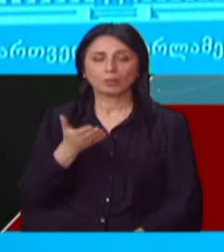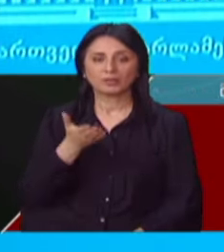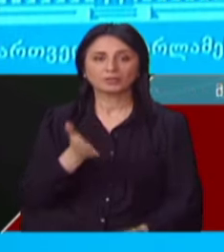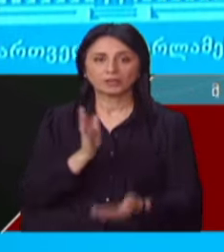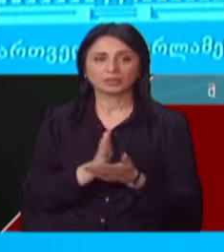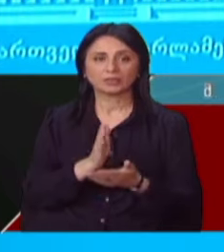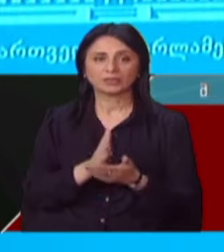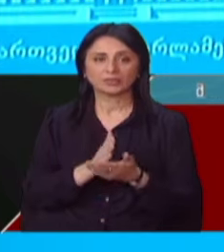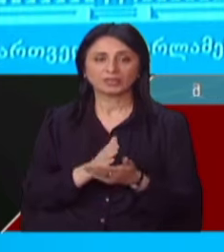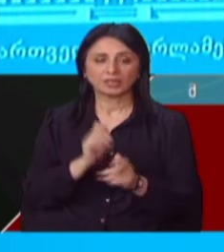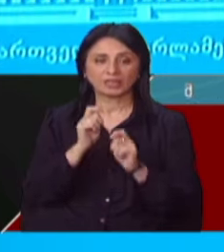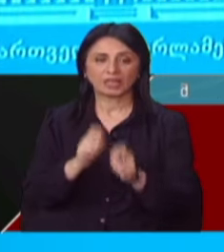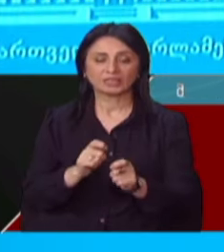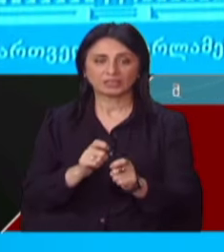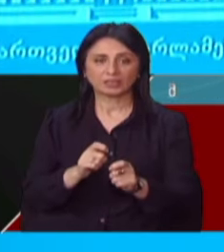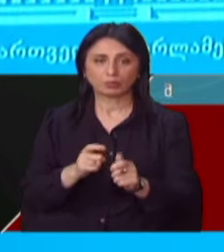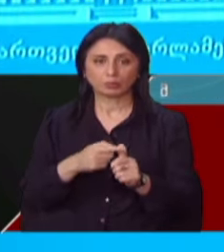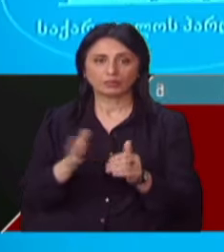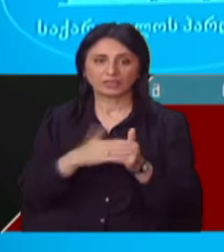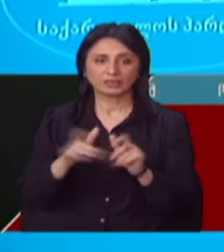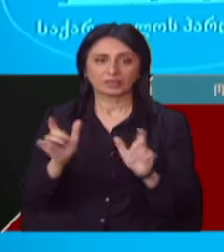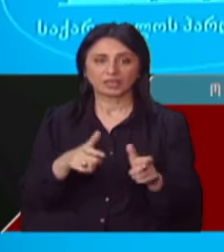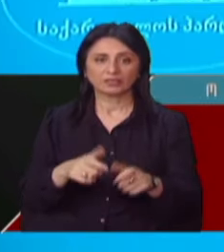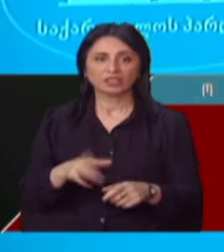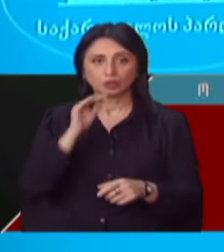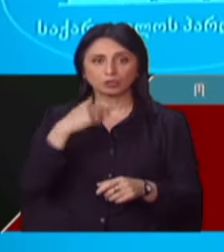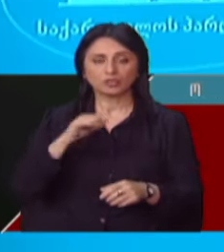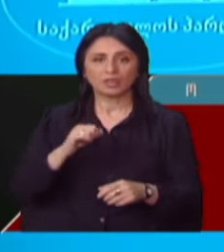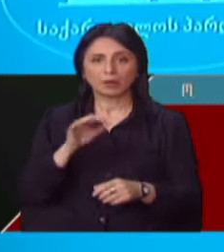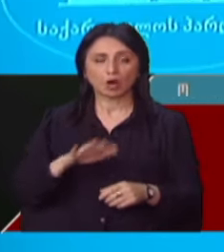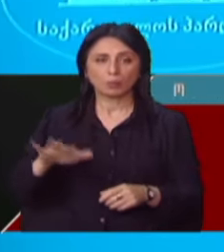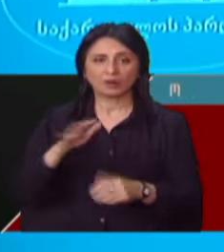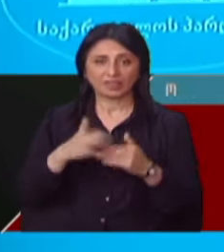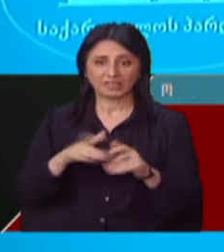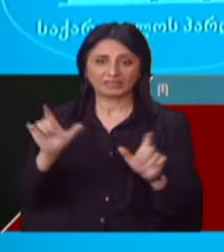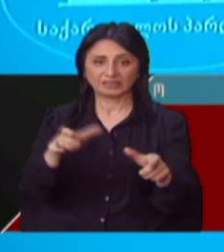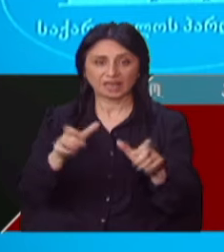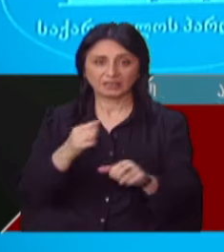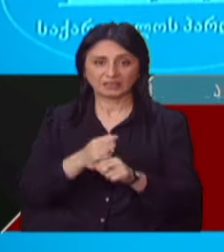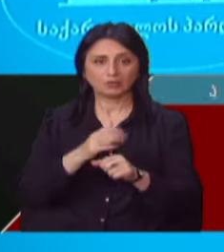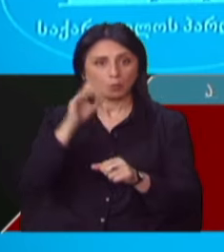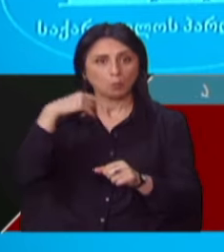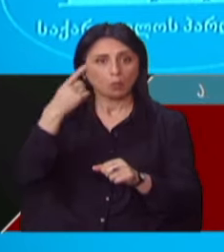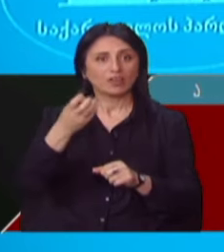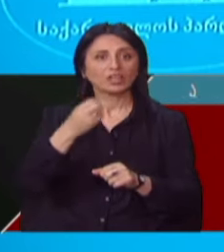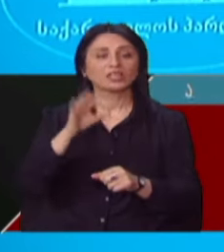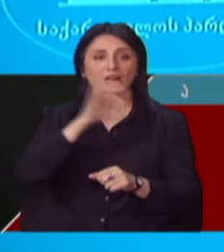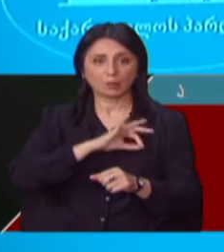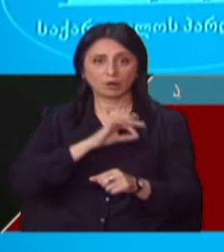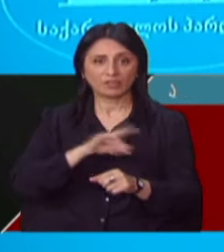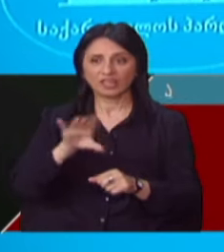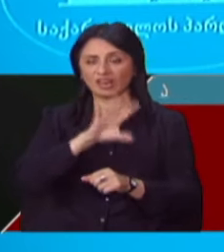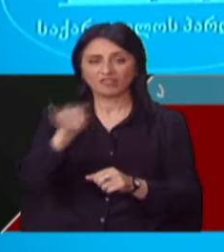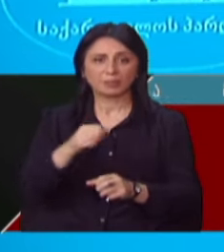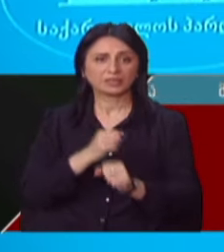რომელსაც აქვს დაწესებული სანქციები. როდესაც ჩვენი მეგობარი ქვეყნები სანქციებს იყენებენ და მომავალშიც თუ გამოიყენებენ,